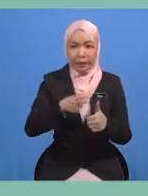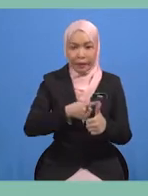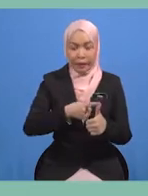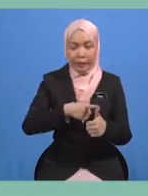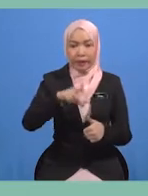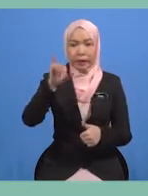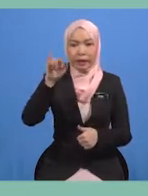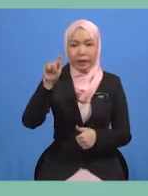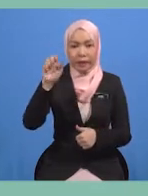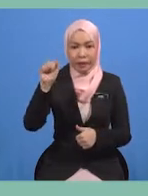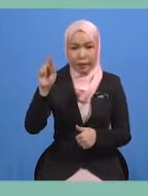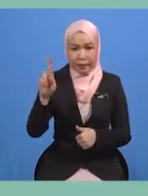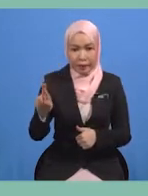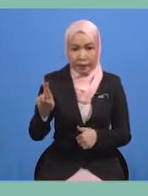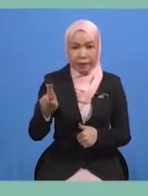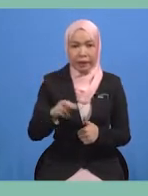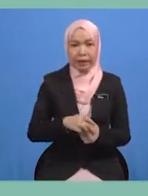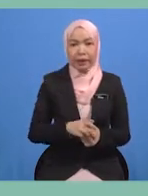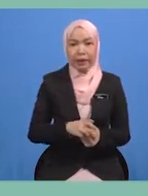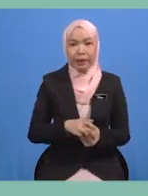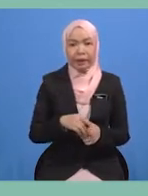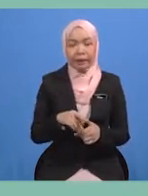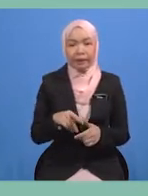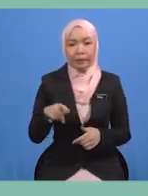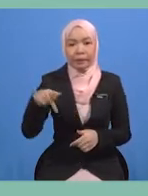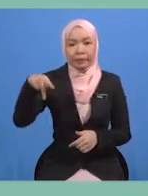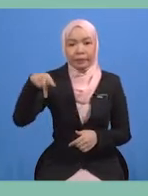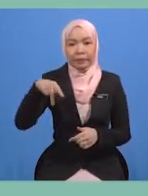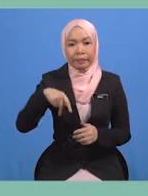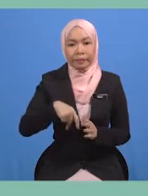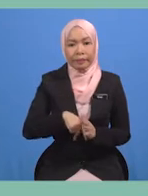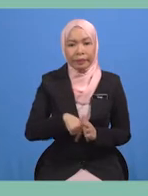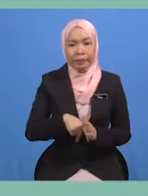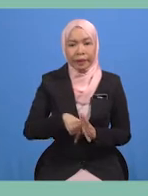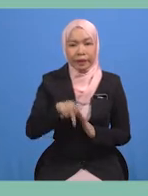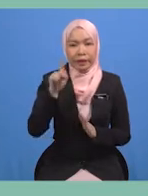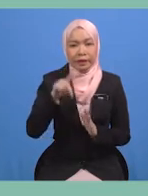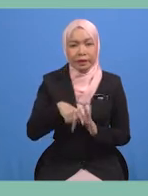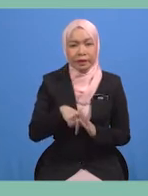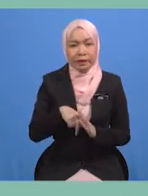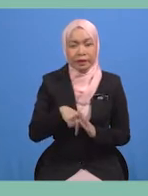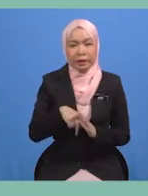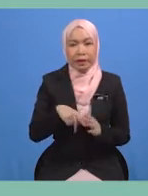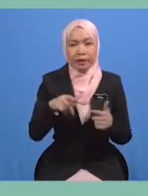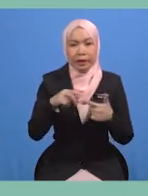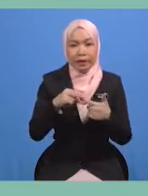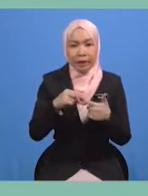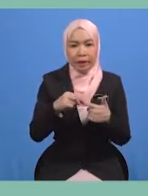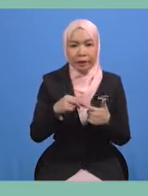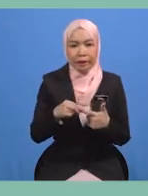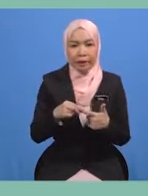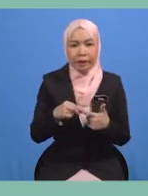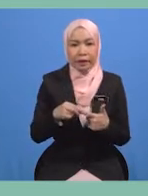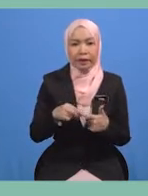litar penala, yang kedua, pengesan, yang ketiga, litar